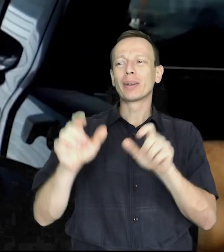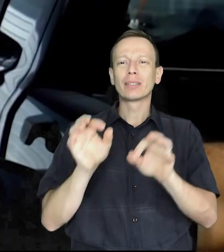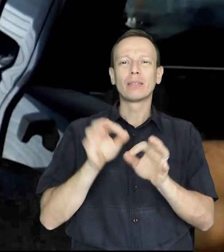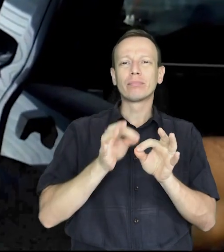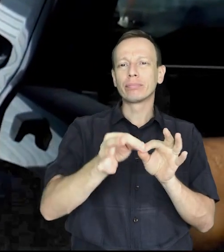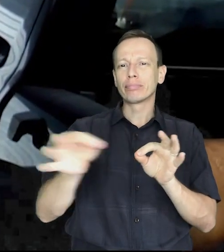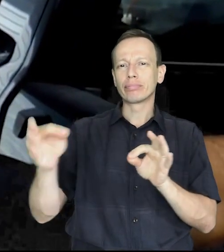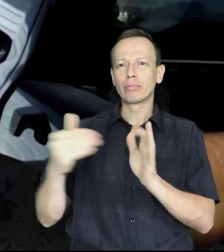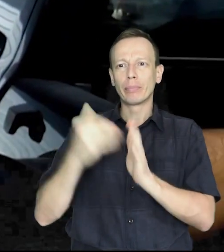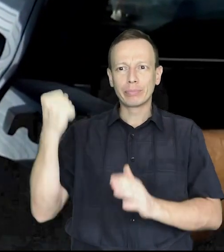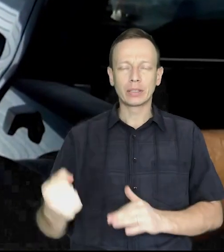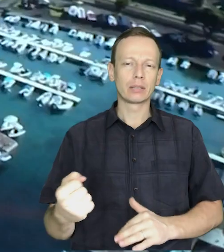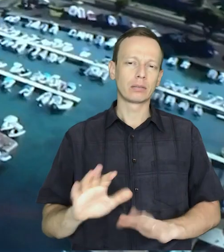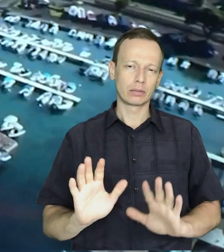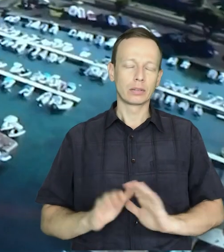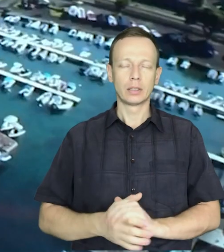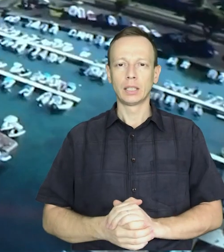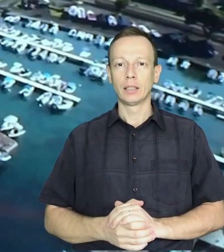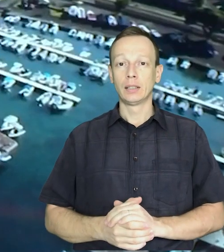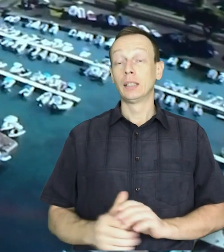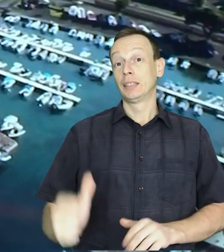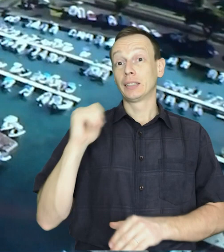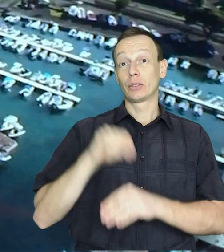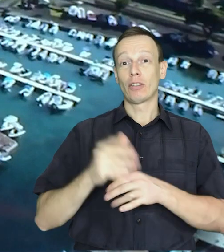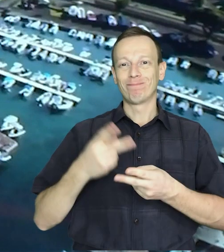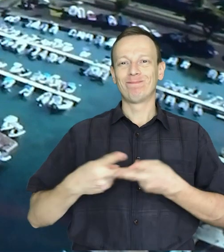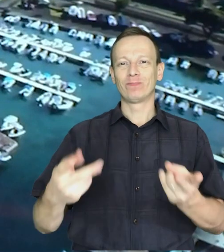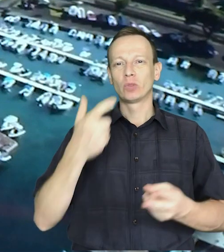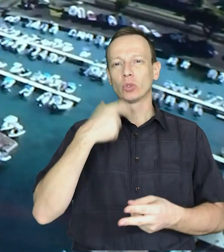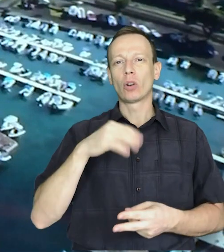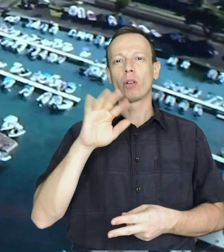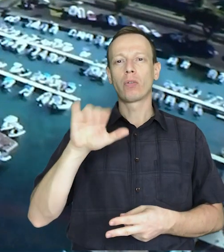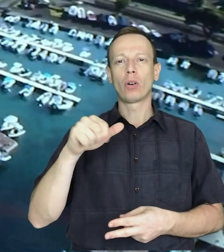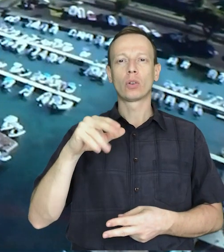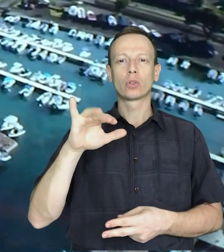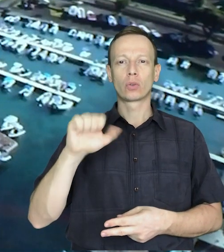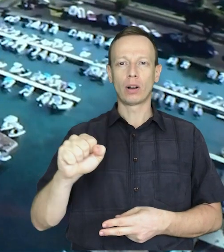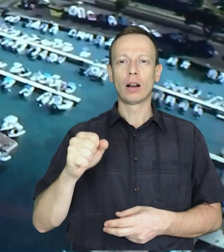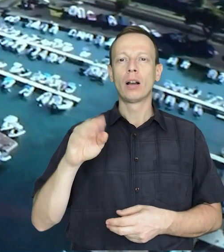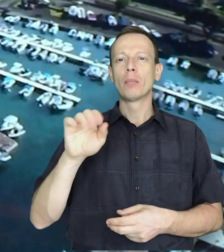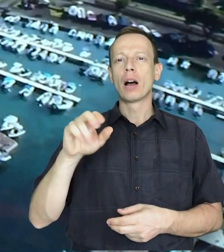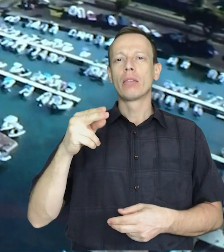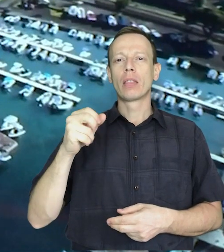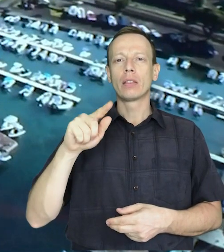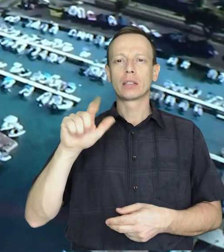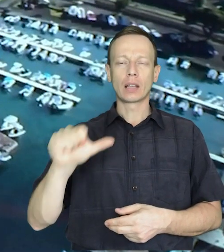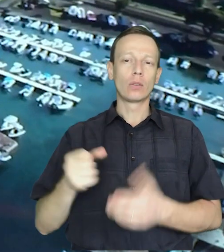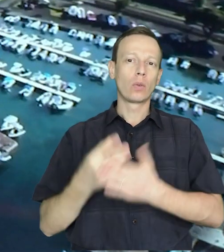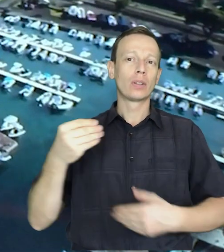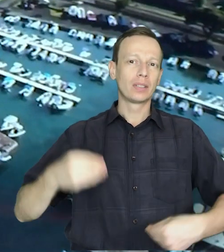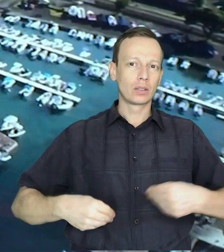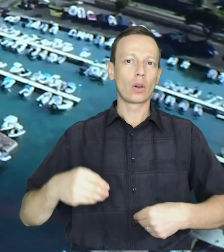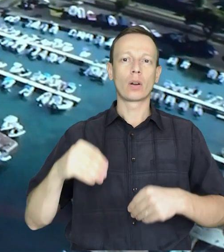contaminer les gens encore plus. Oui, nous vous l'annoncions hier soir dans nos éditions. Jean-François Bananza est le nouveau directeur du